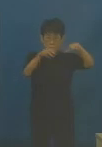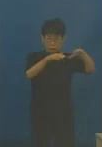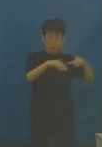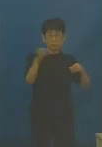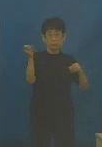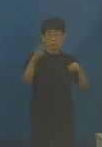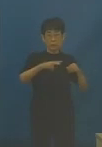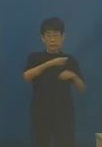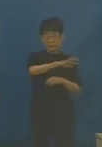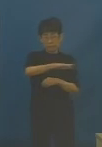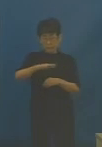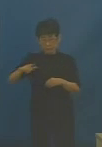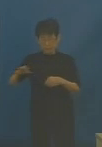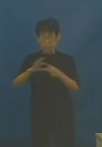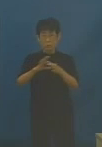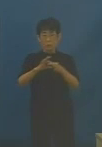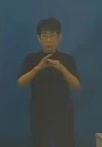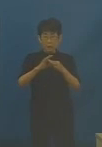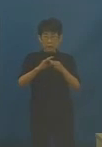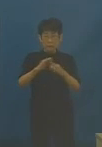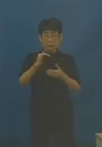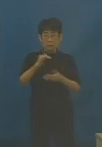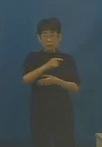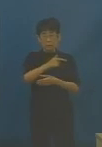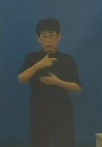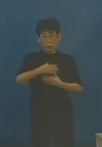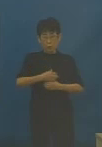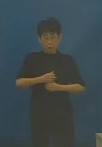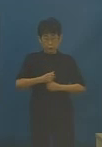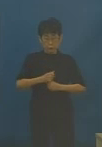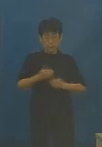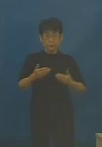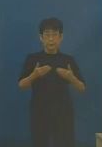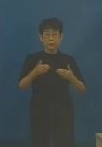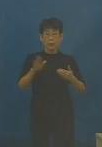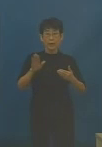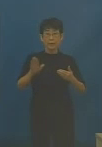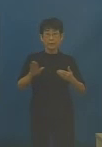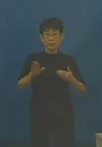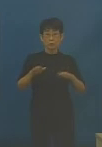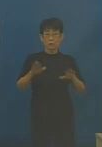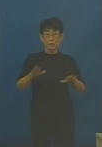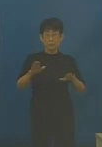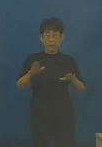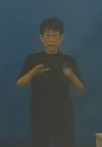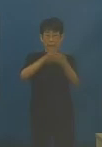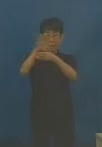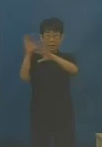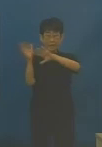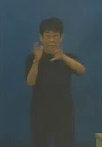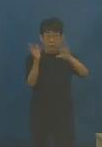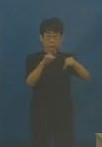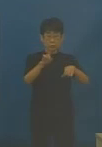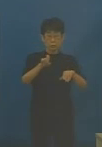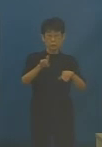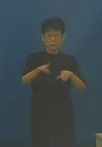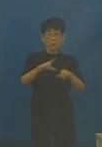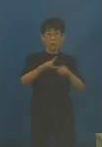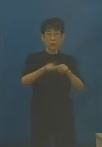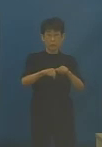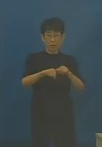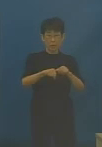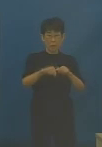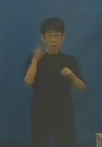について注意を要する機会だと思います。今台風11号が沖縄の南の方